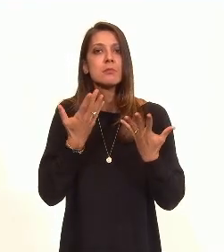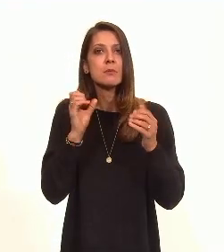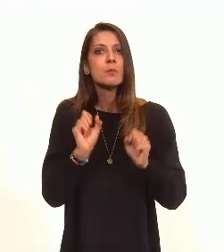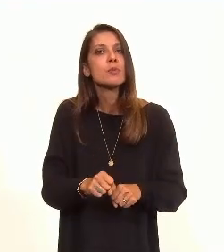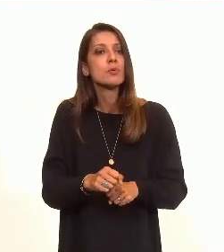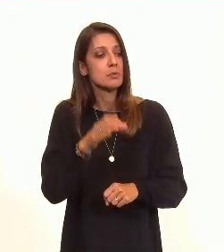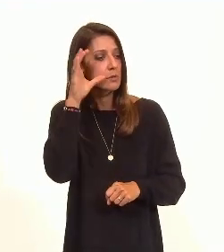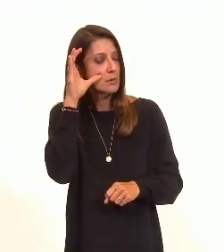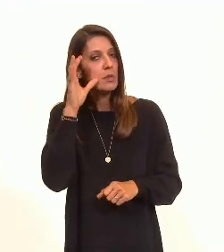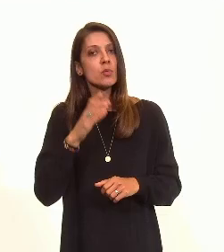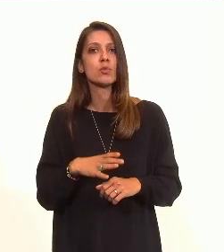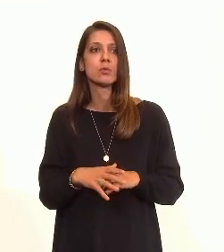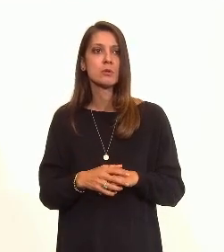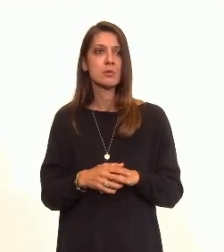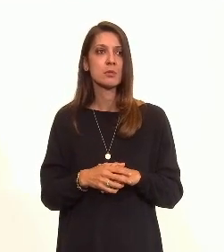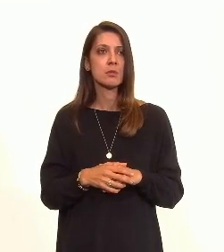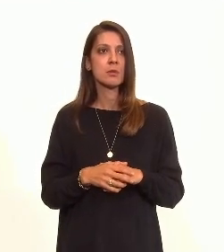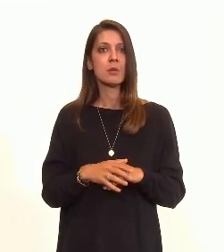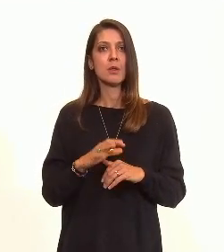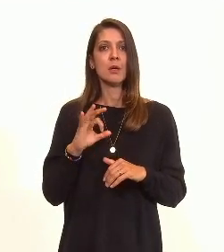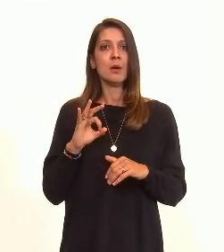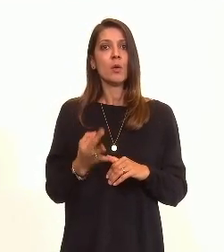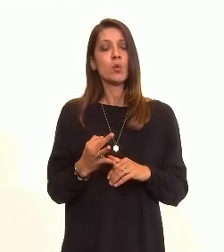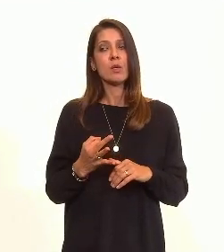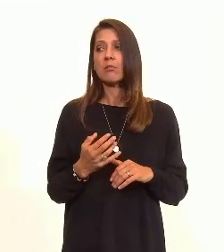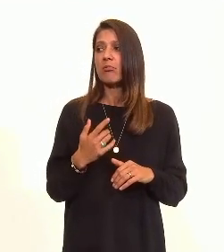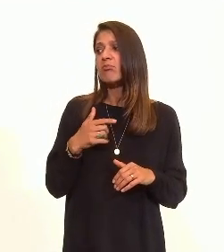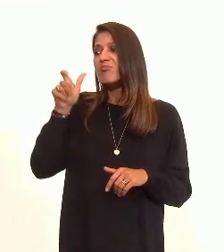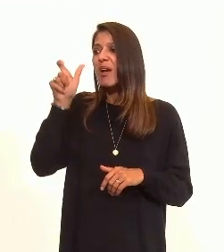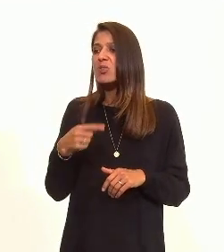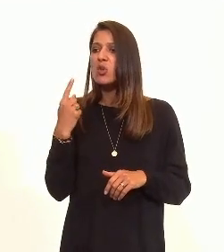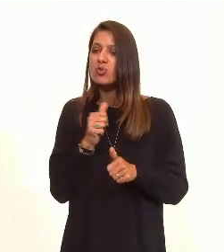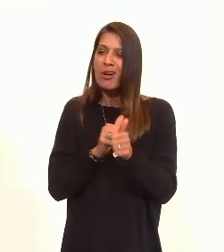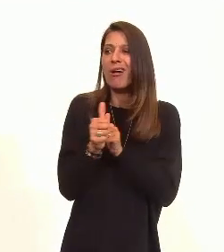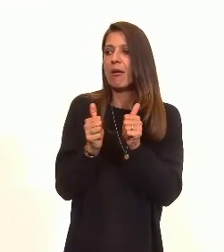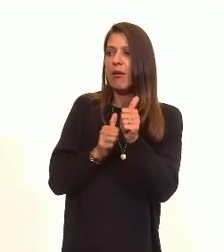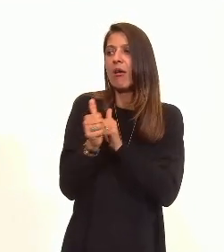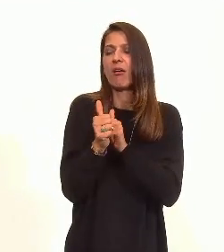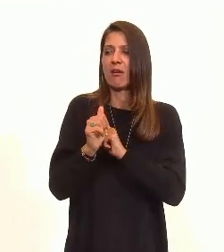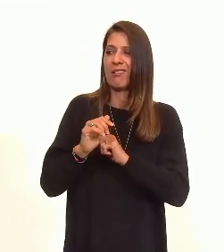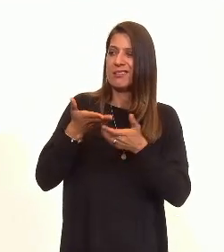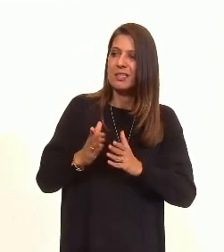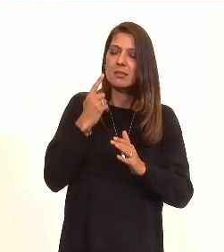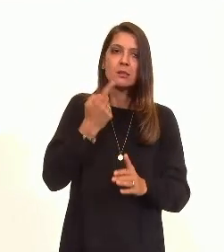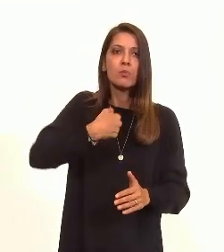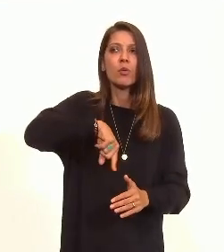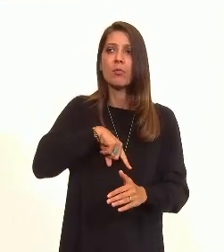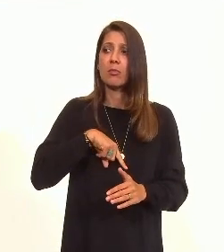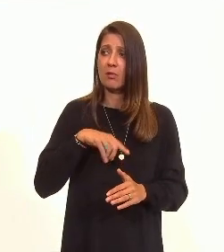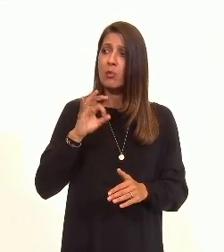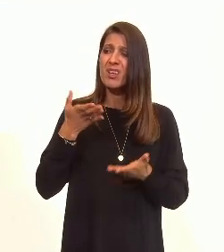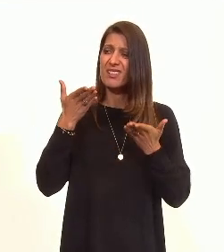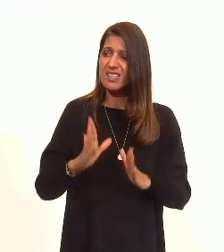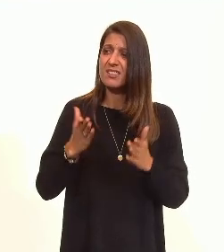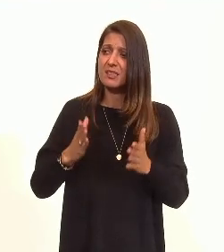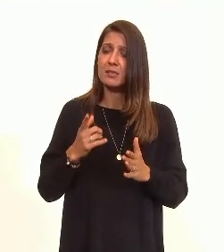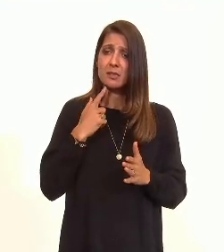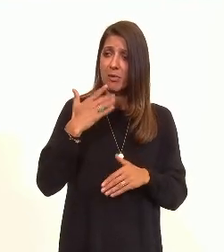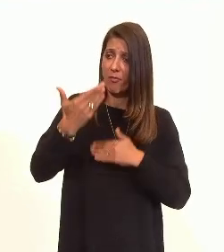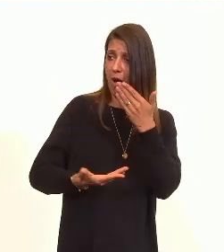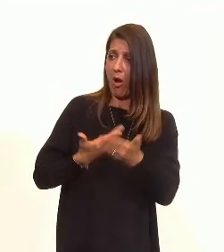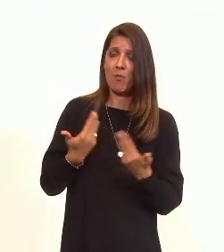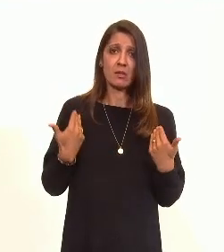Effectivement, il y en a assez de décider pour nous. Vous décidez, mais vous n'êtes pas notre palace. Vous ne